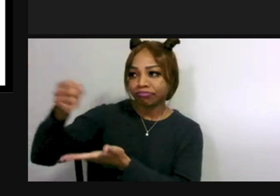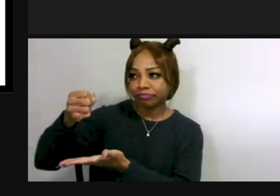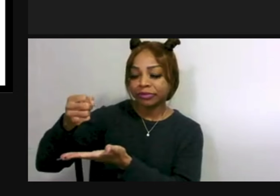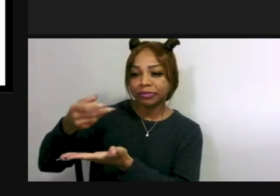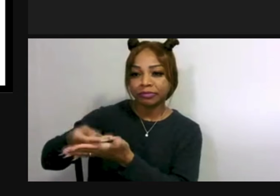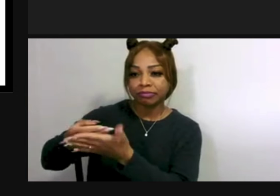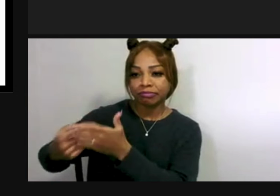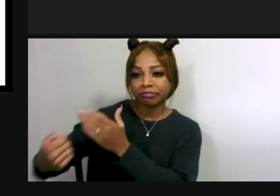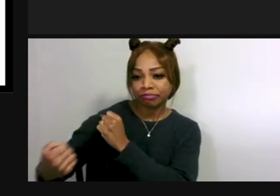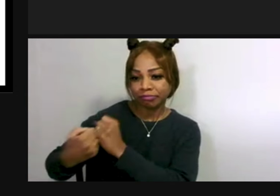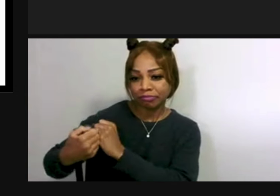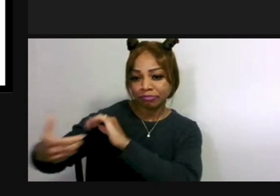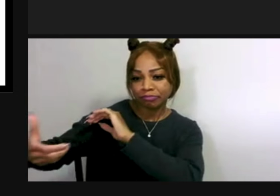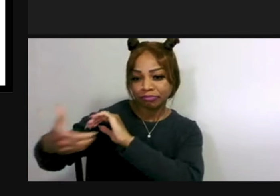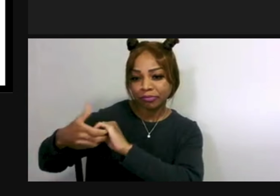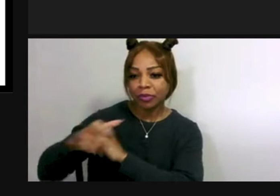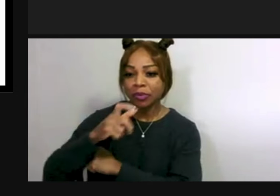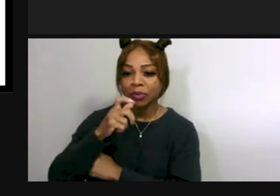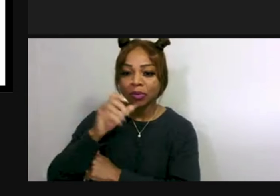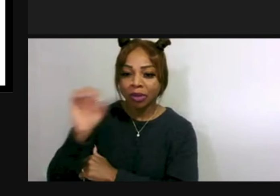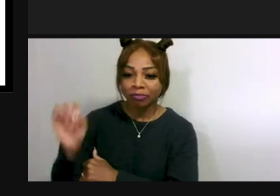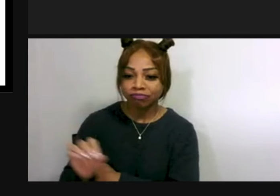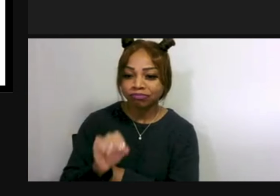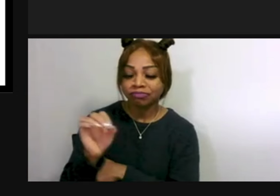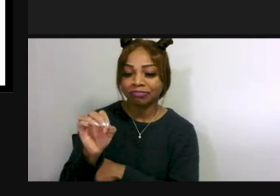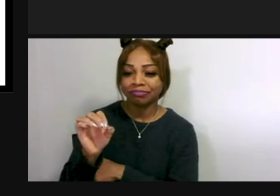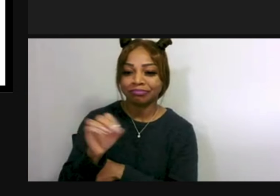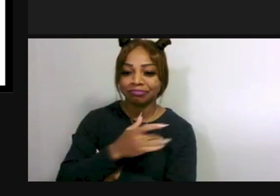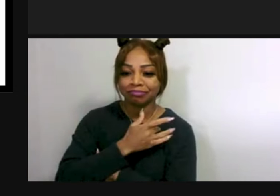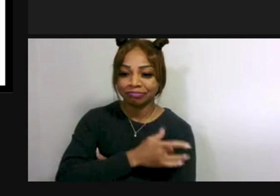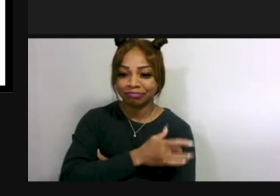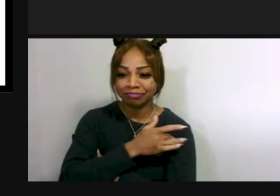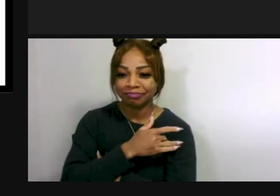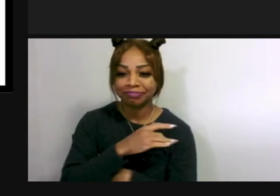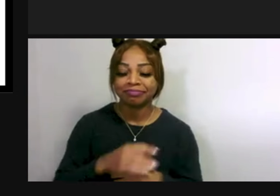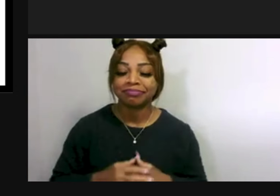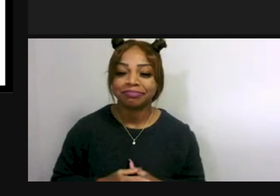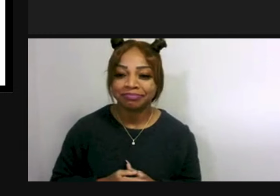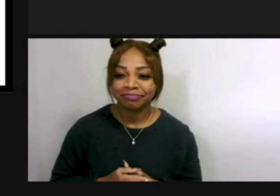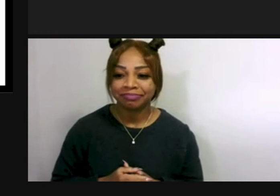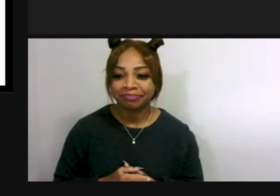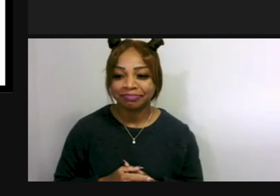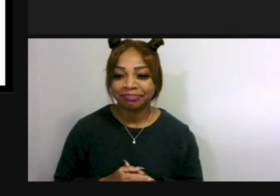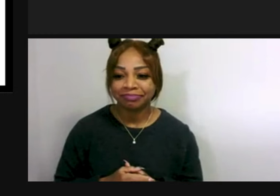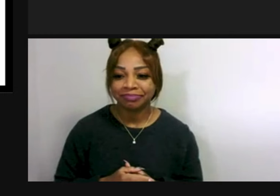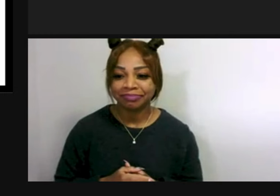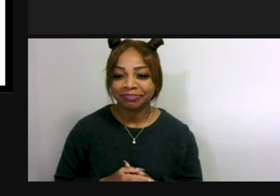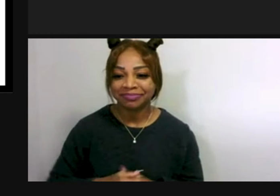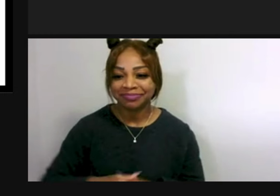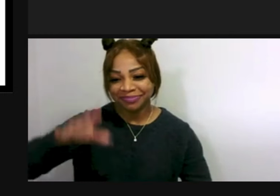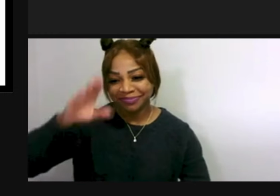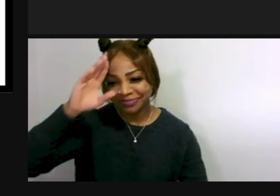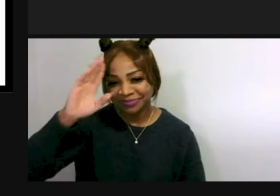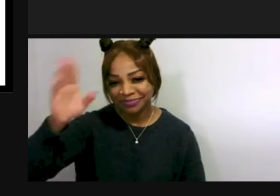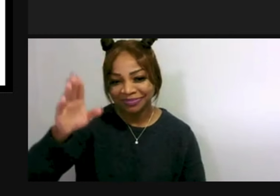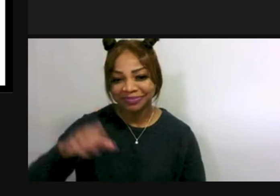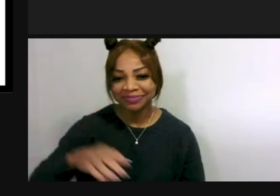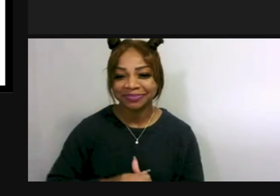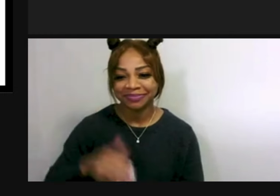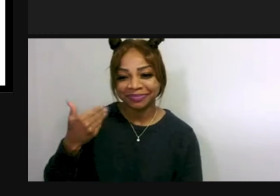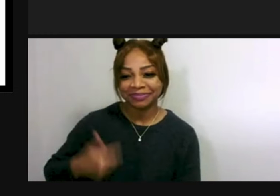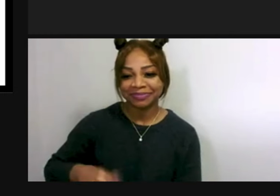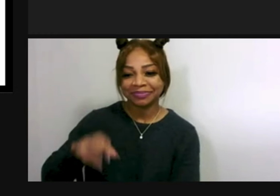notre partenaire commanditaire, c'est le ministère de l'Ontario, de la province de l'Ontario. Bonjour,